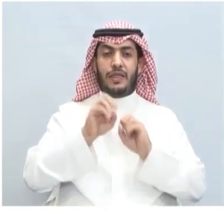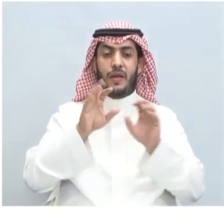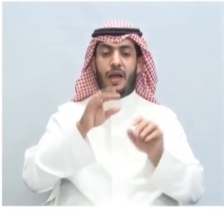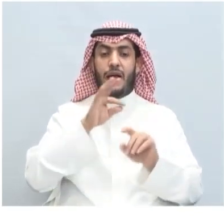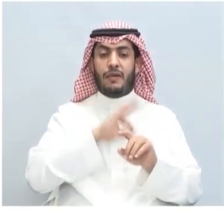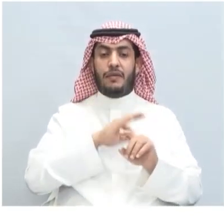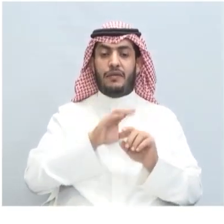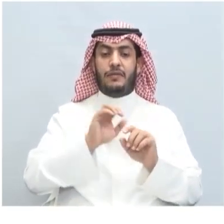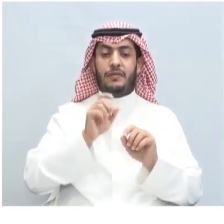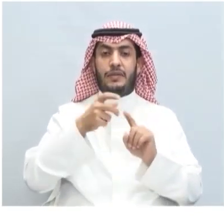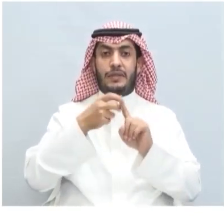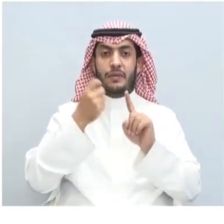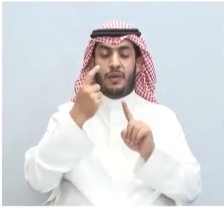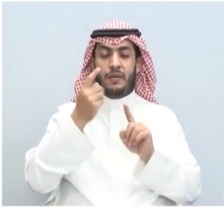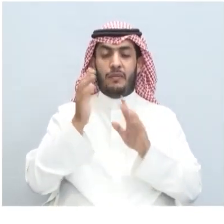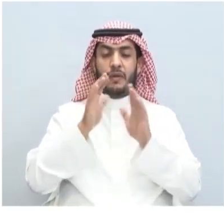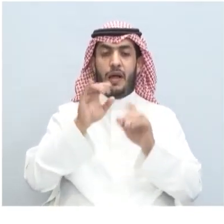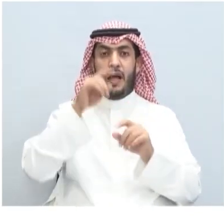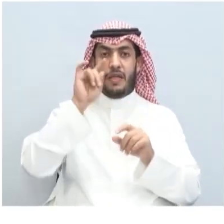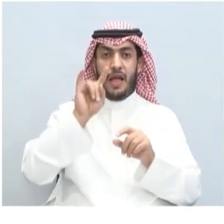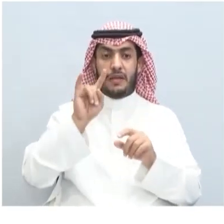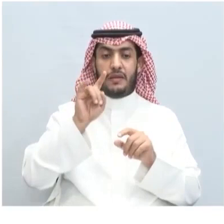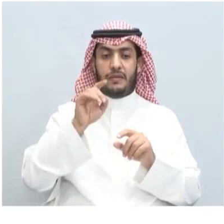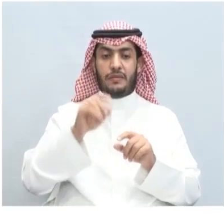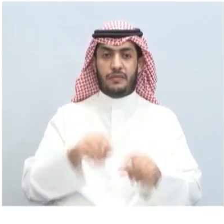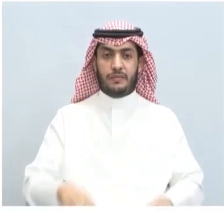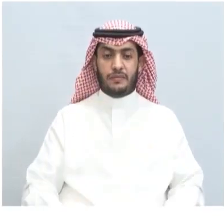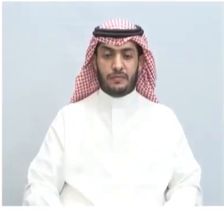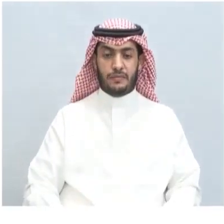ارباح على شكل سهم واحد مقابل كل عش